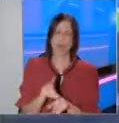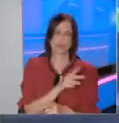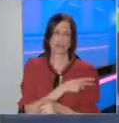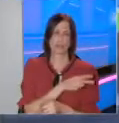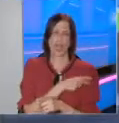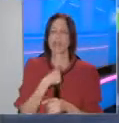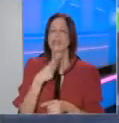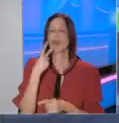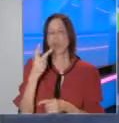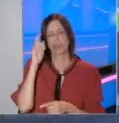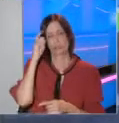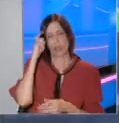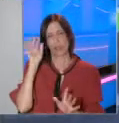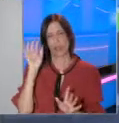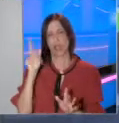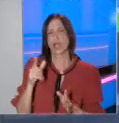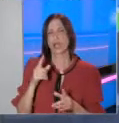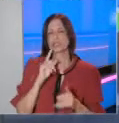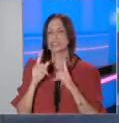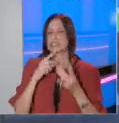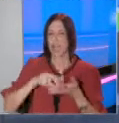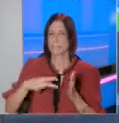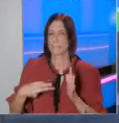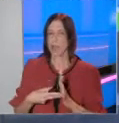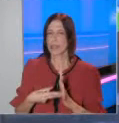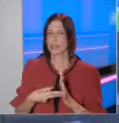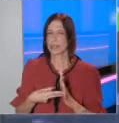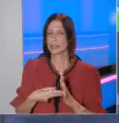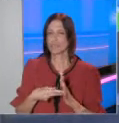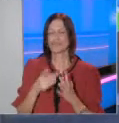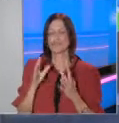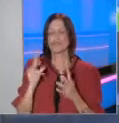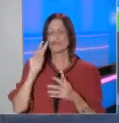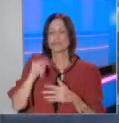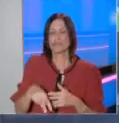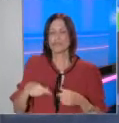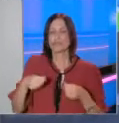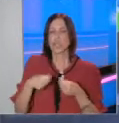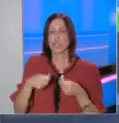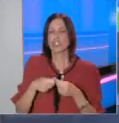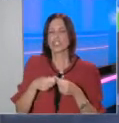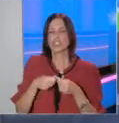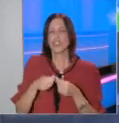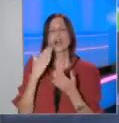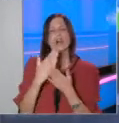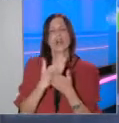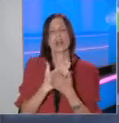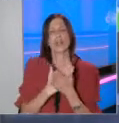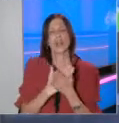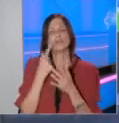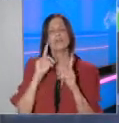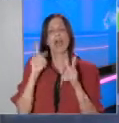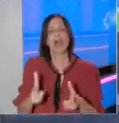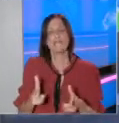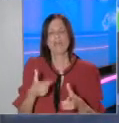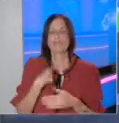אני רואה בדאגה את השיח הפוליטי שנרקם סביב ההנחיה למאבק בקורונה,